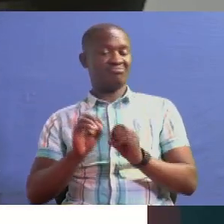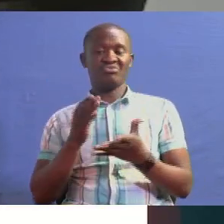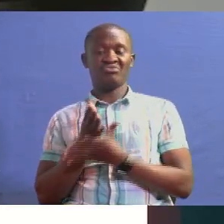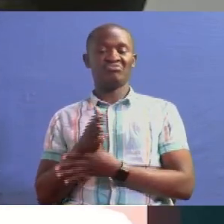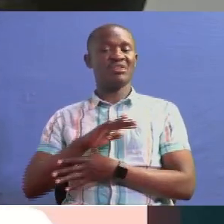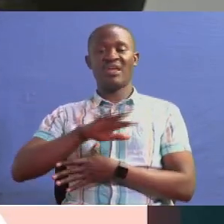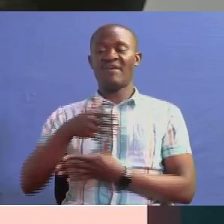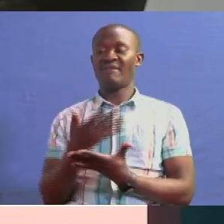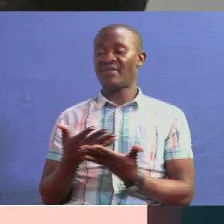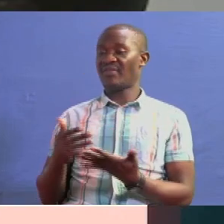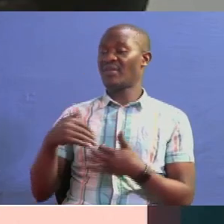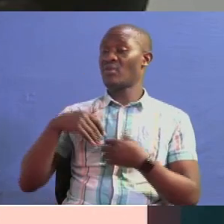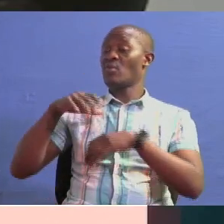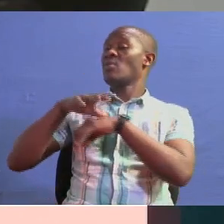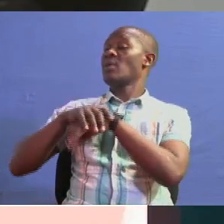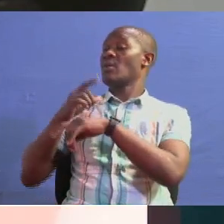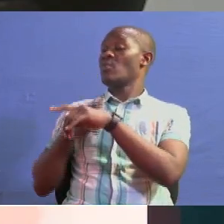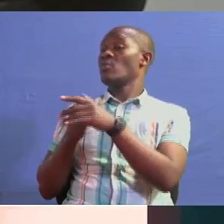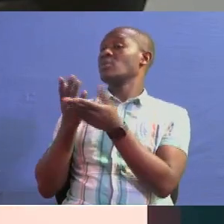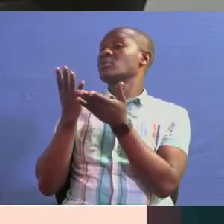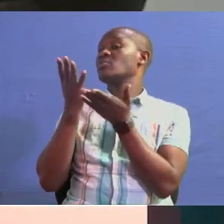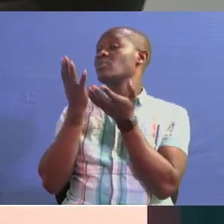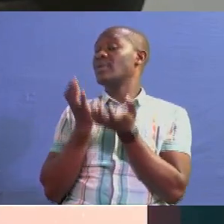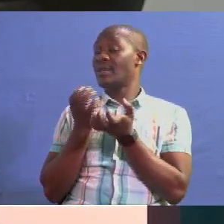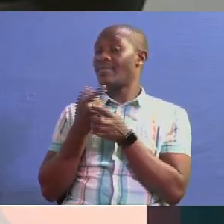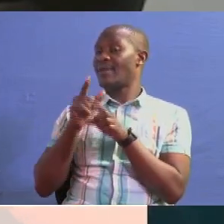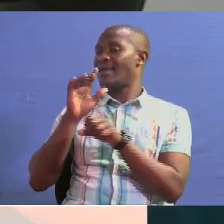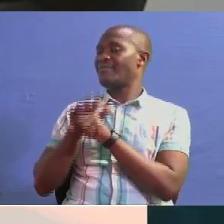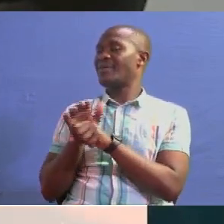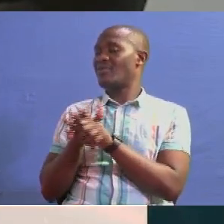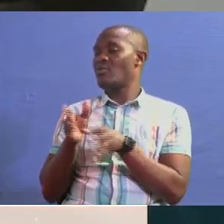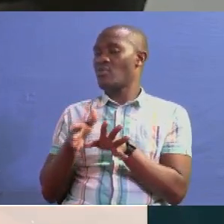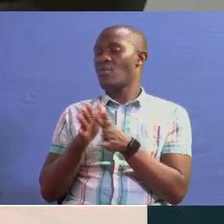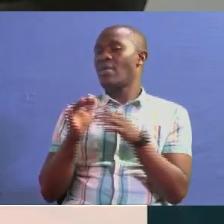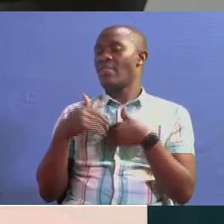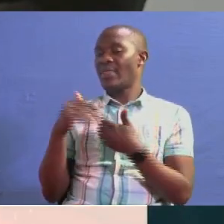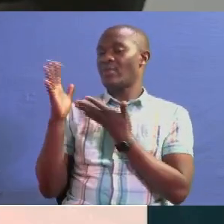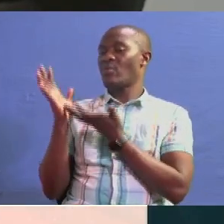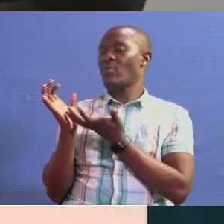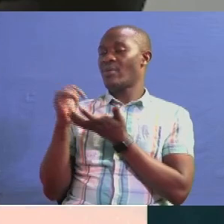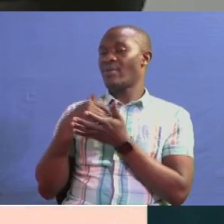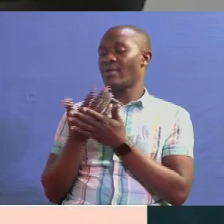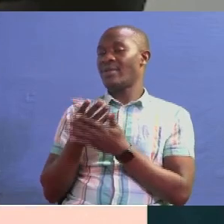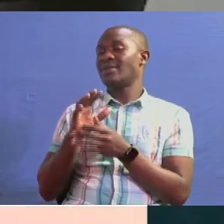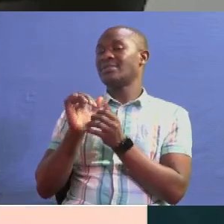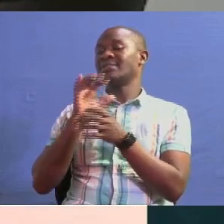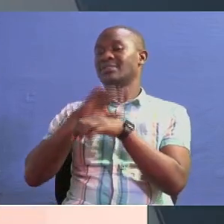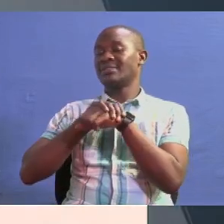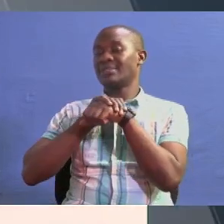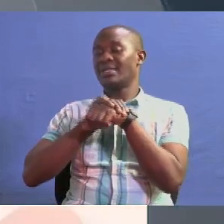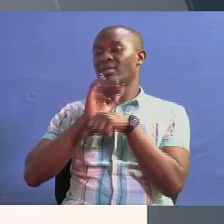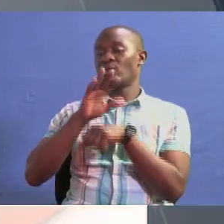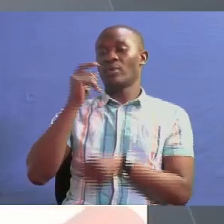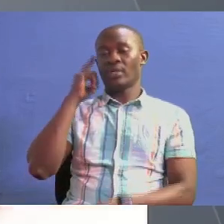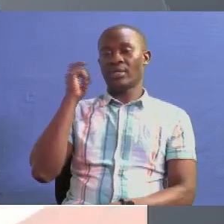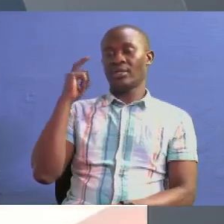wakati wote hatuwezi kupata kile tunachotaka, lakini kuna fursa nyingi zinazokusubiri. Kwa hiyo shikilia ndoto zako. Hivi